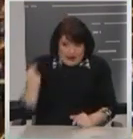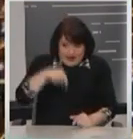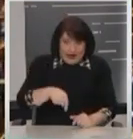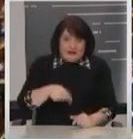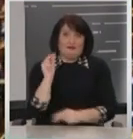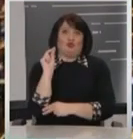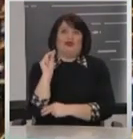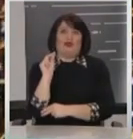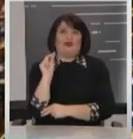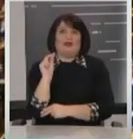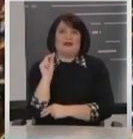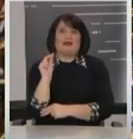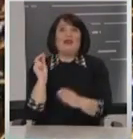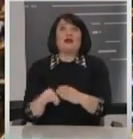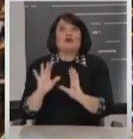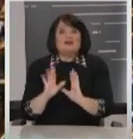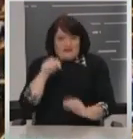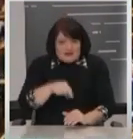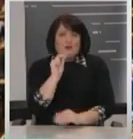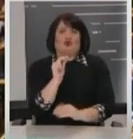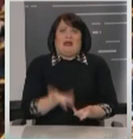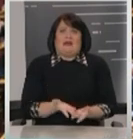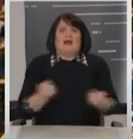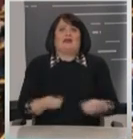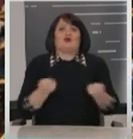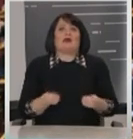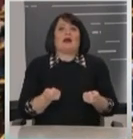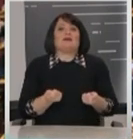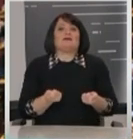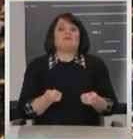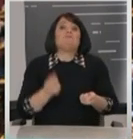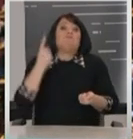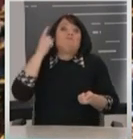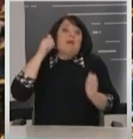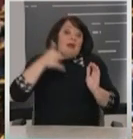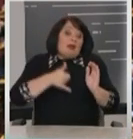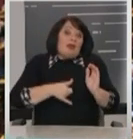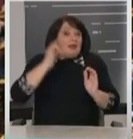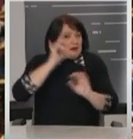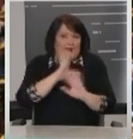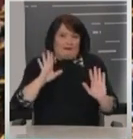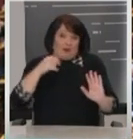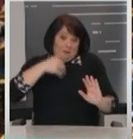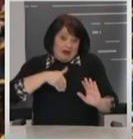και υπόσχεστε αυτό που καταψηφίσατε. Άβυσσος η ψυχή του ανθρώπου.